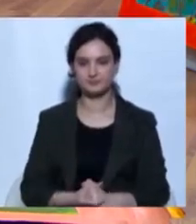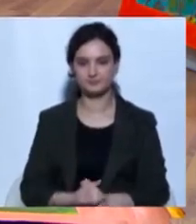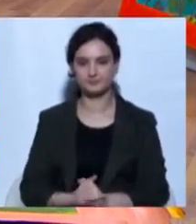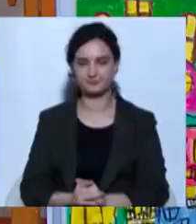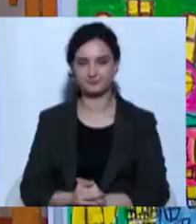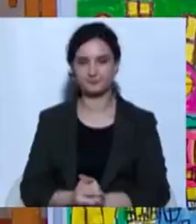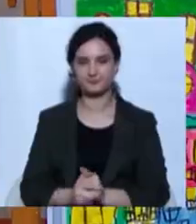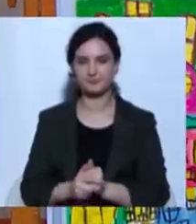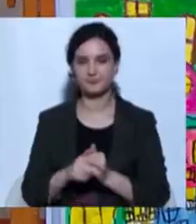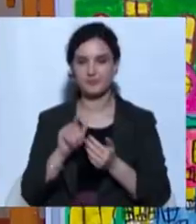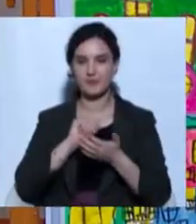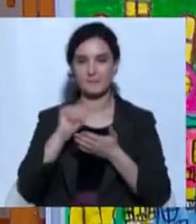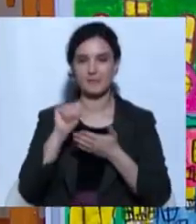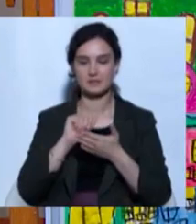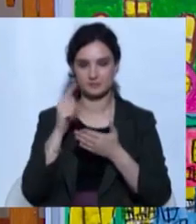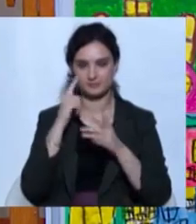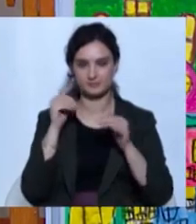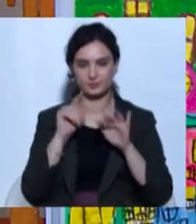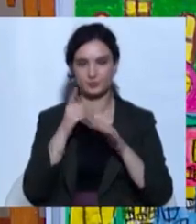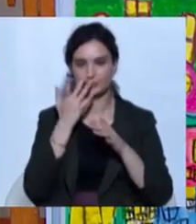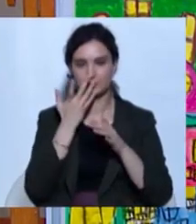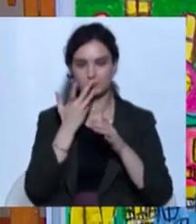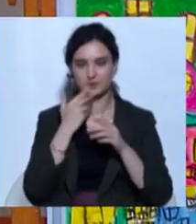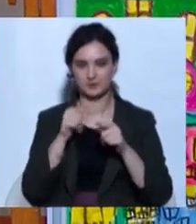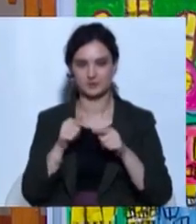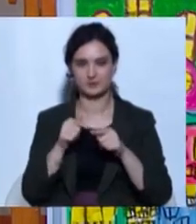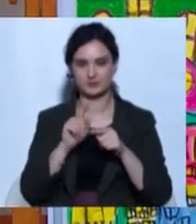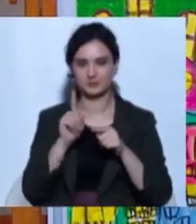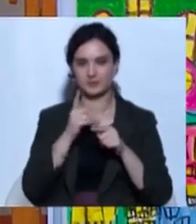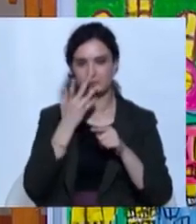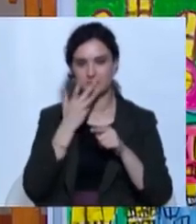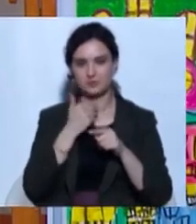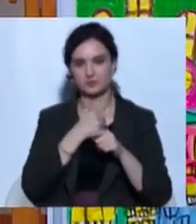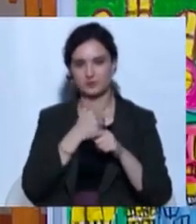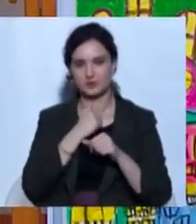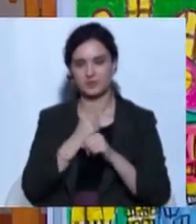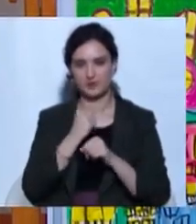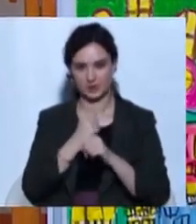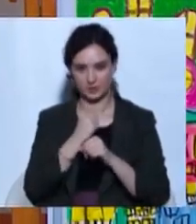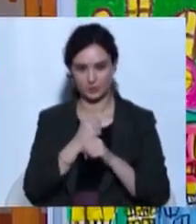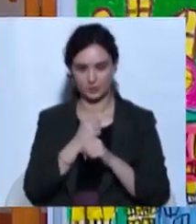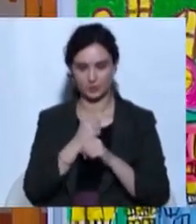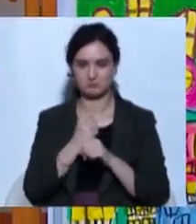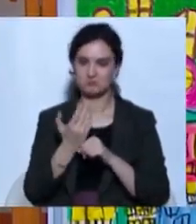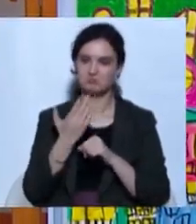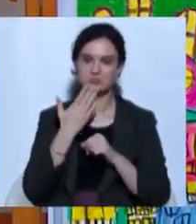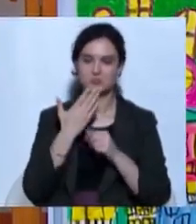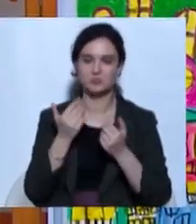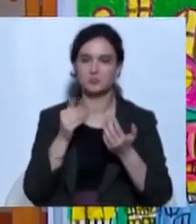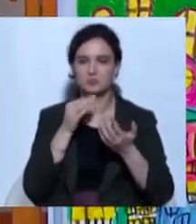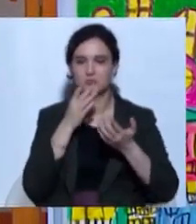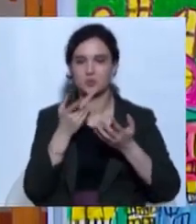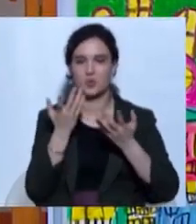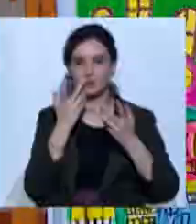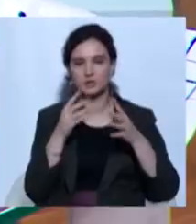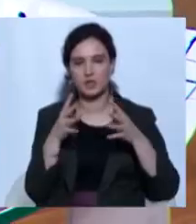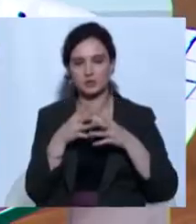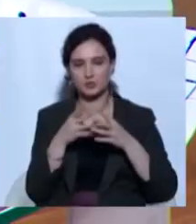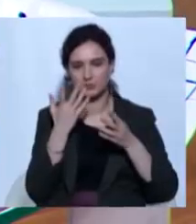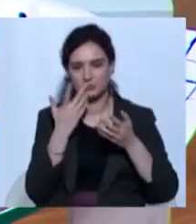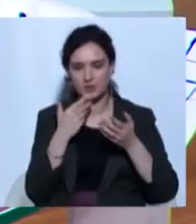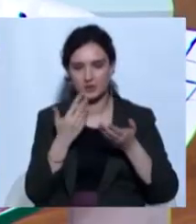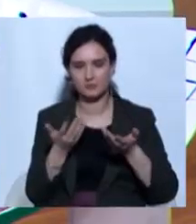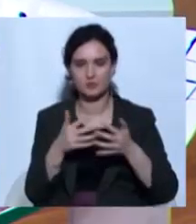პასტელები, გადავწყვიტოთ რაღაცა ფერი, რა ფერში გვინდა გავაკეთოთ. ძირითად ფერებში, კონტრასტულ